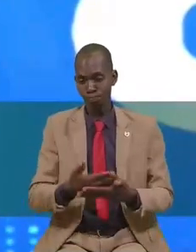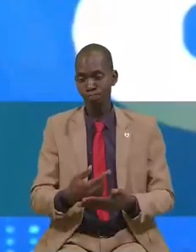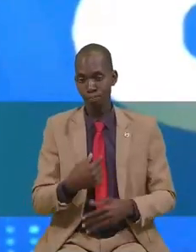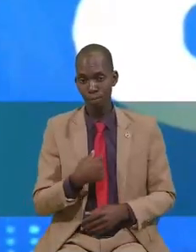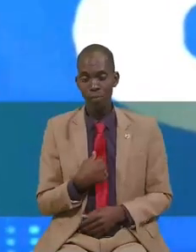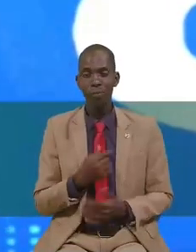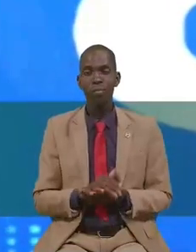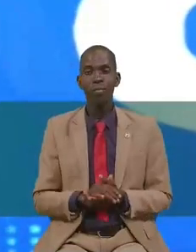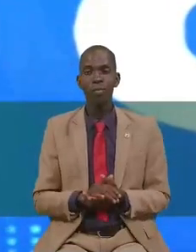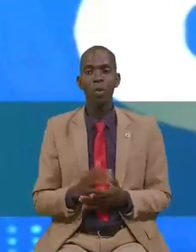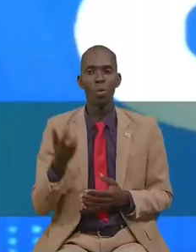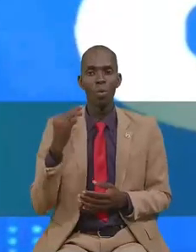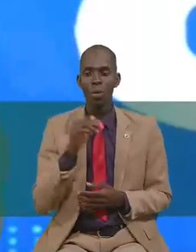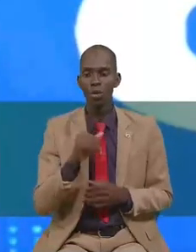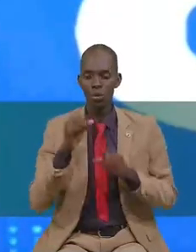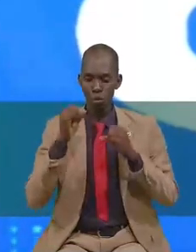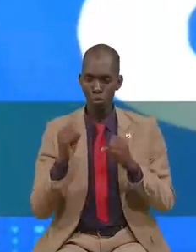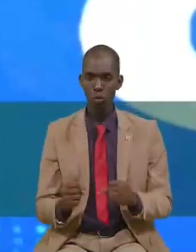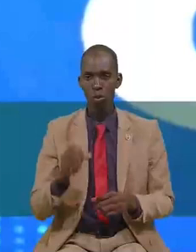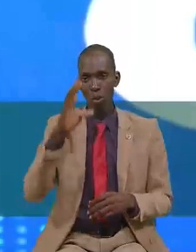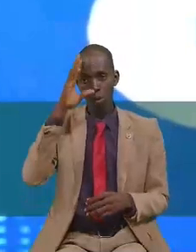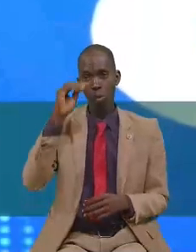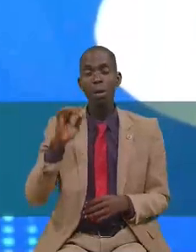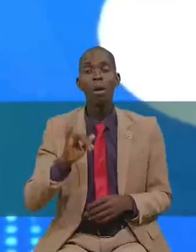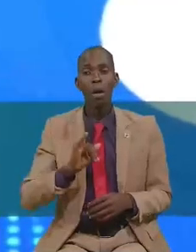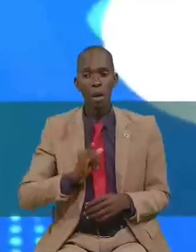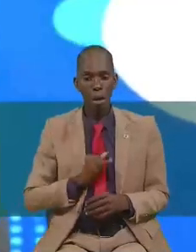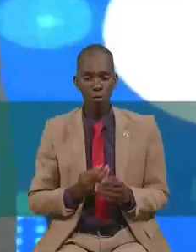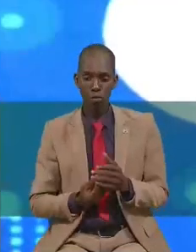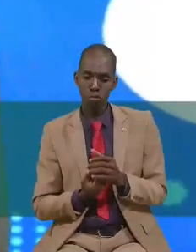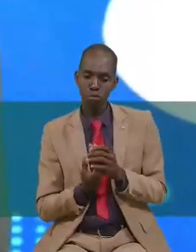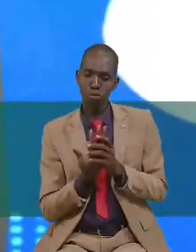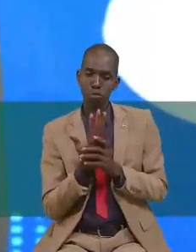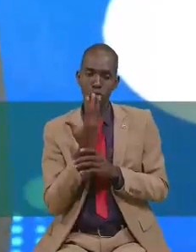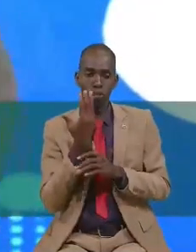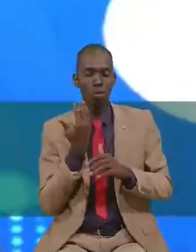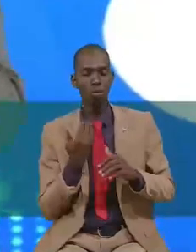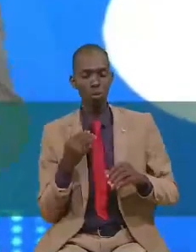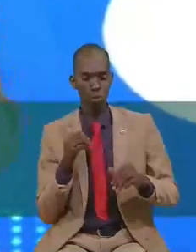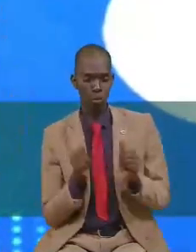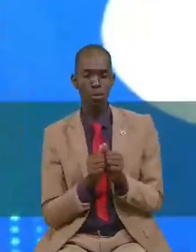il était un homme fort. Et j'ai grandi sous lui, à toute évidence.